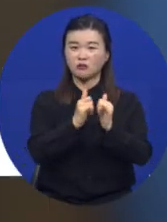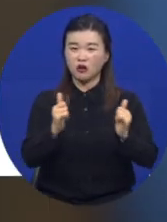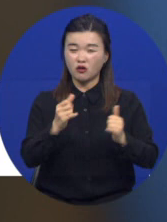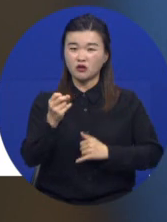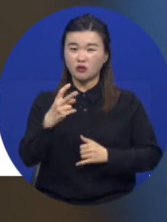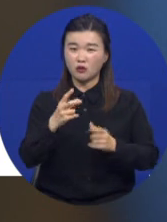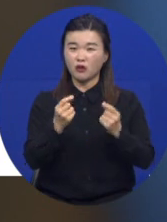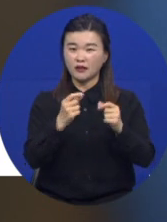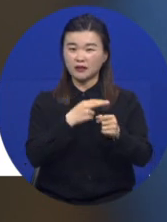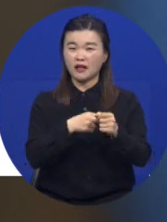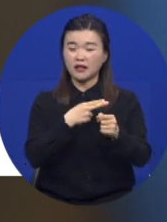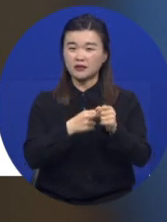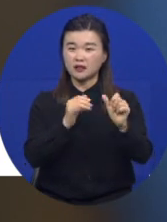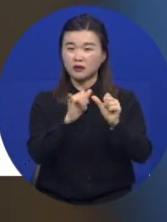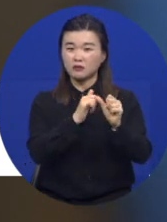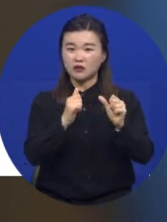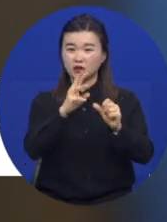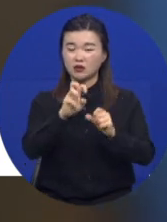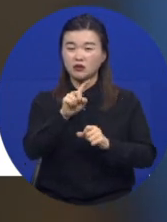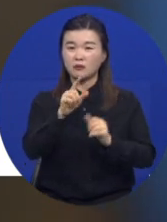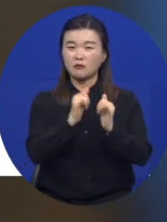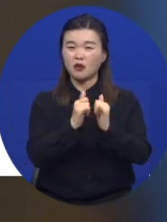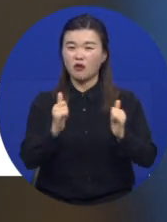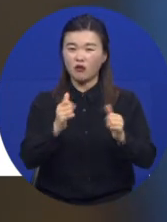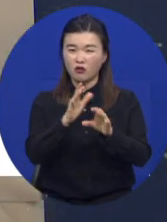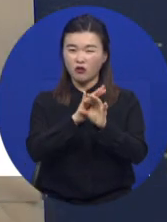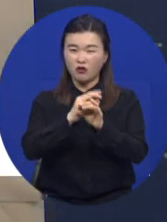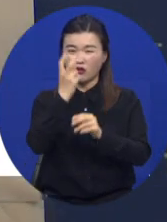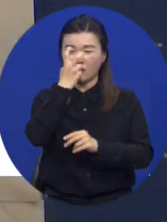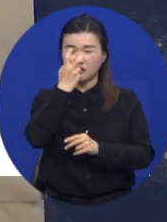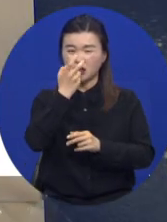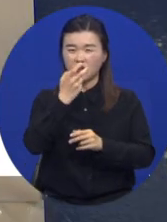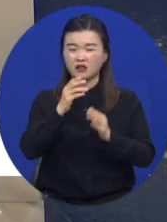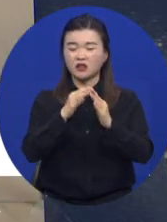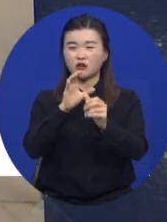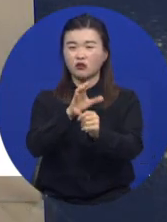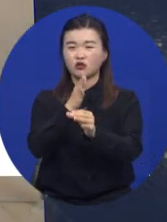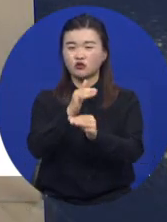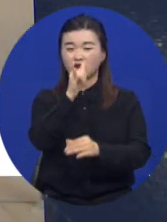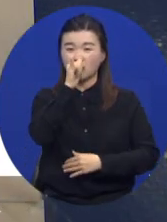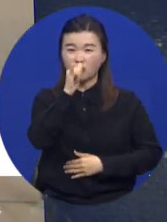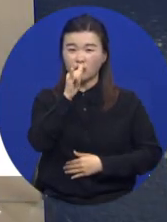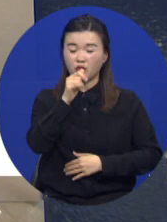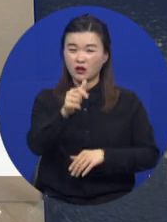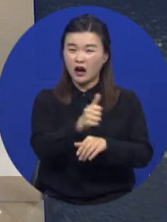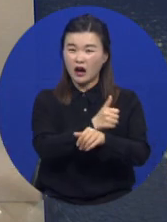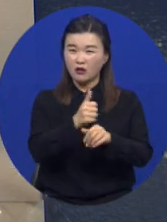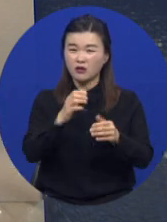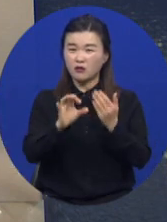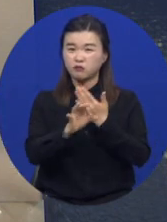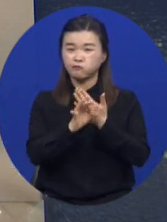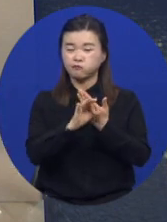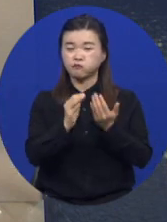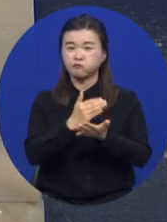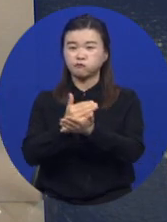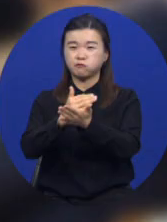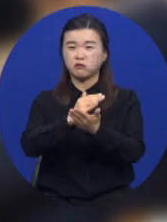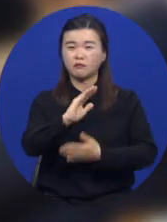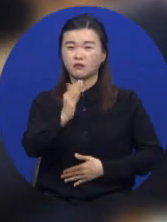동료 강사 5명 등 30 한명은 진단 검사를 받아 자경이 됐고 해당하고 는 임시 폐쇄 조치